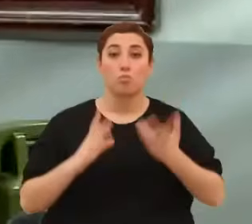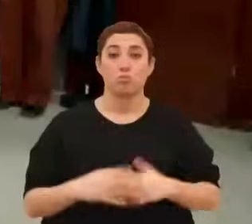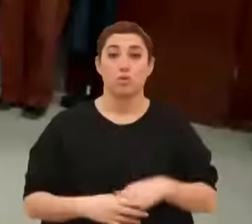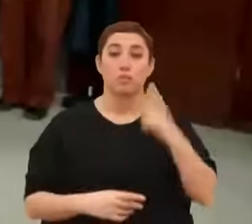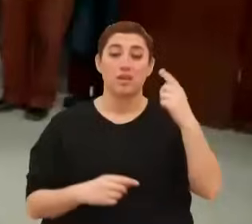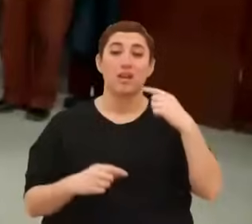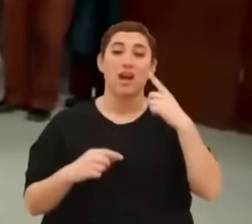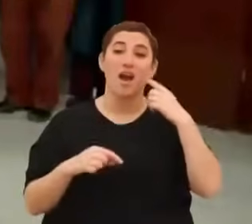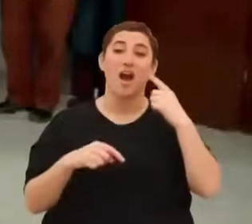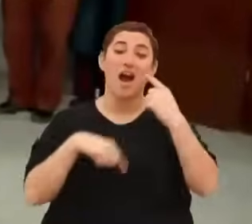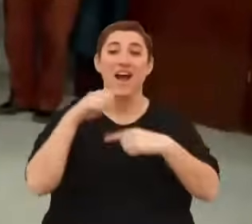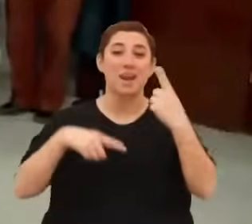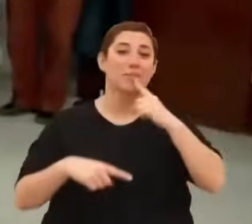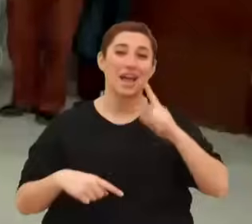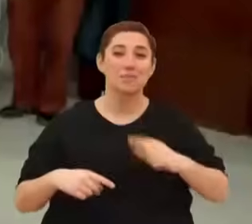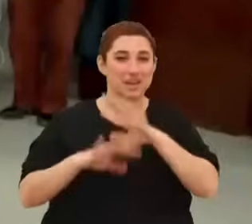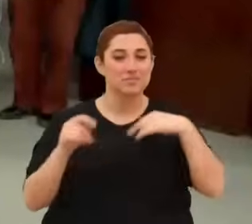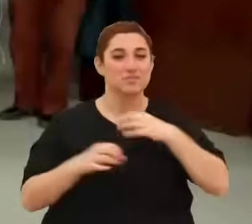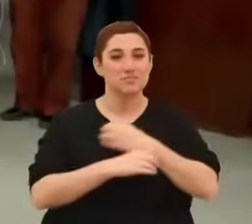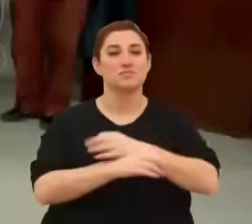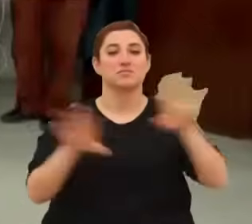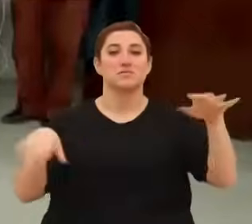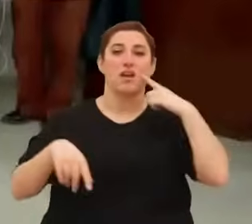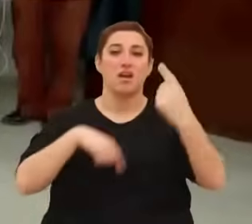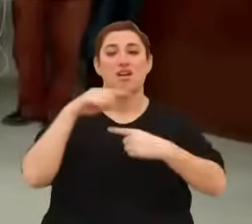Bir arama emriyle böyle bir seferber olsak neden ediyoruz?